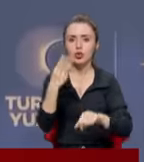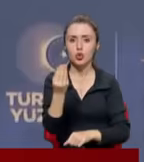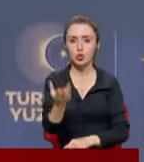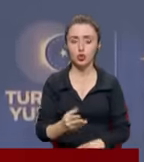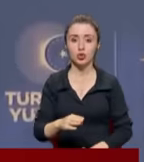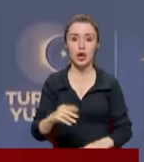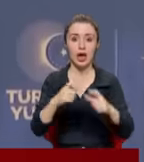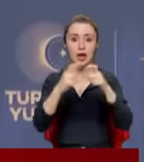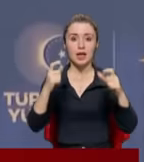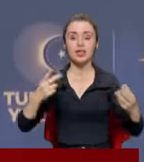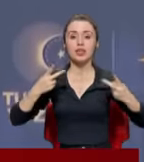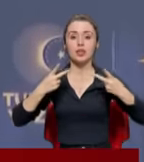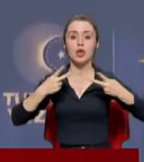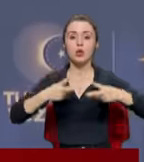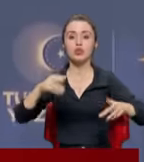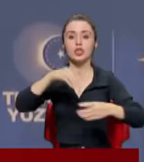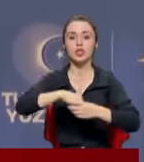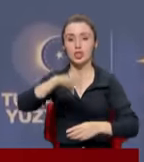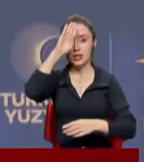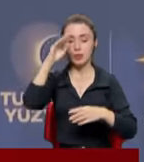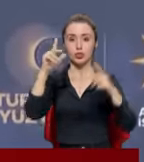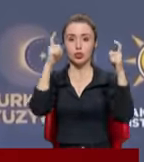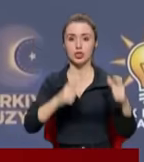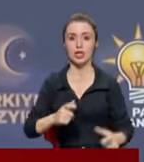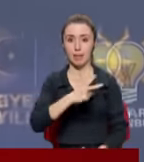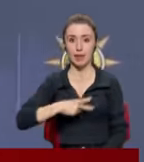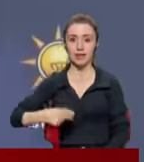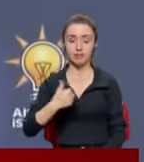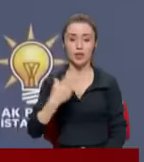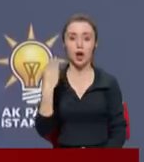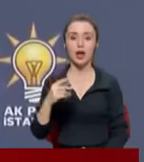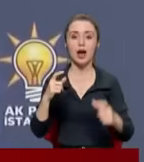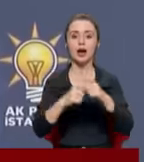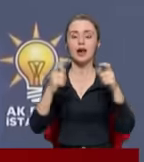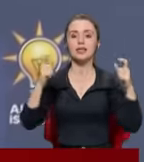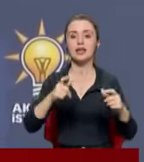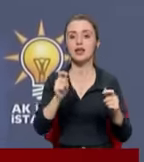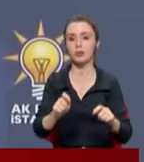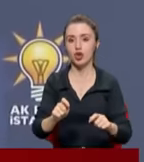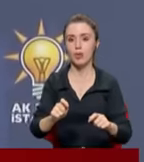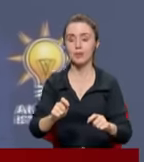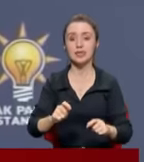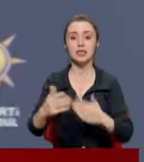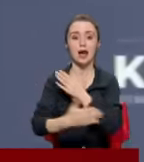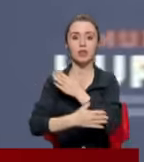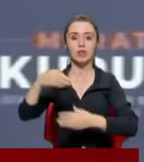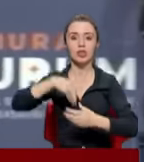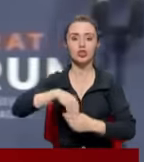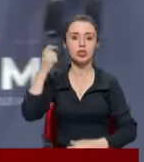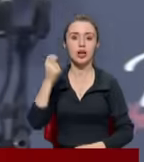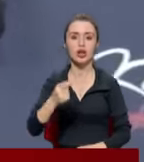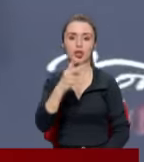gazze'nin özgürlüğü için İstanbul Büyükşehir Belediyesi olarak Gazze'ye yapacağımız yardımlar için gerçek